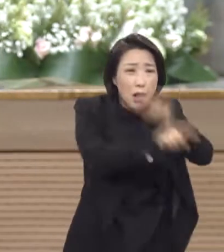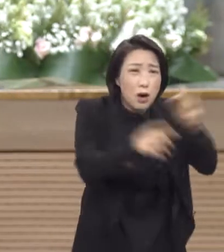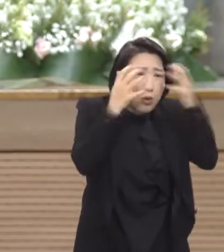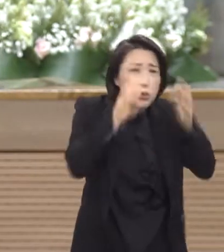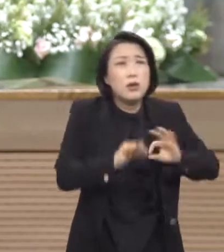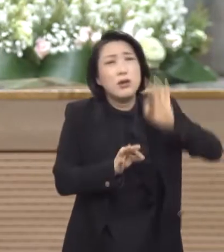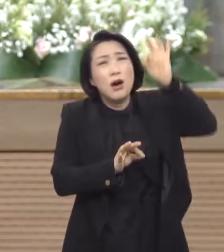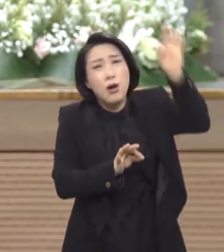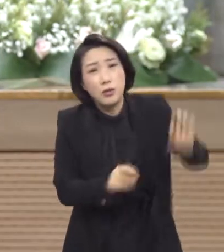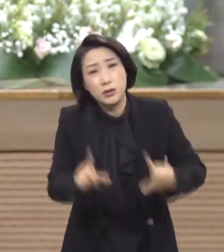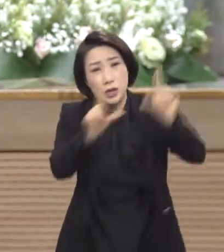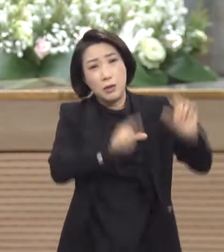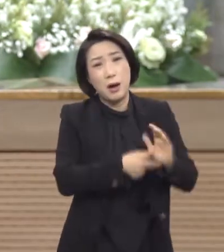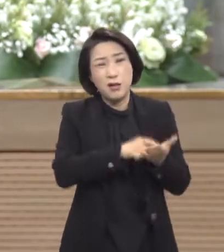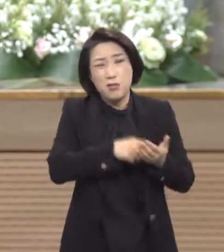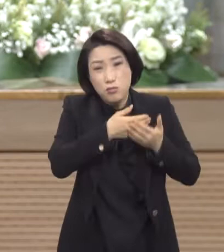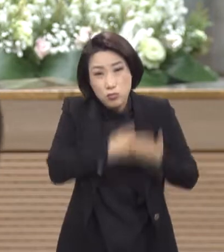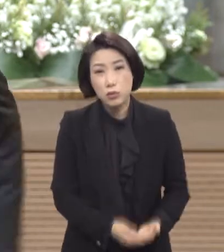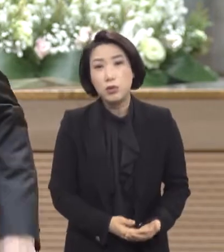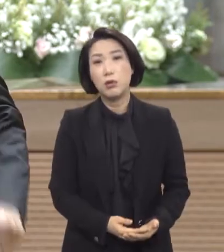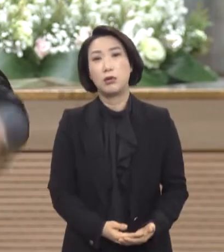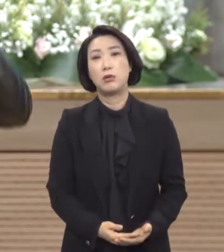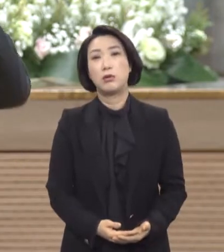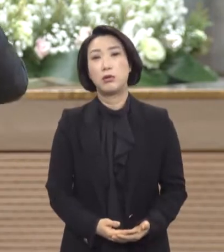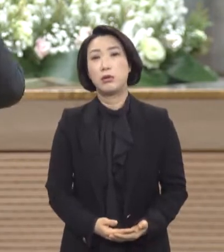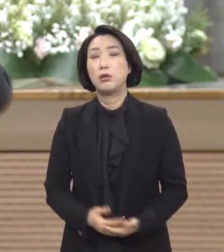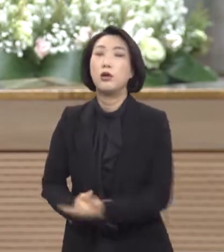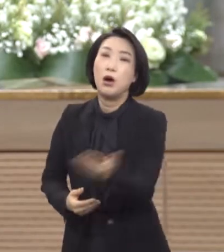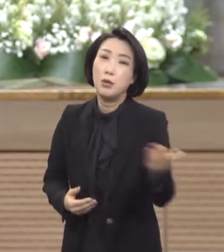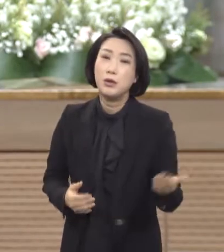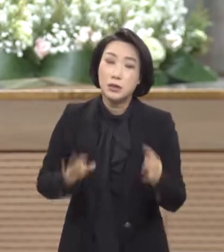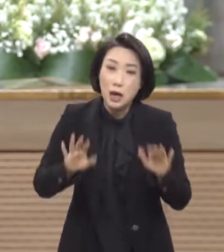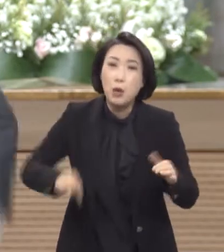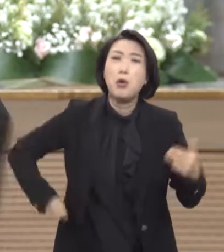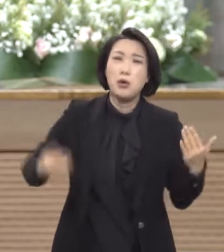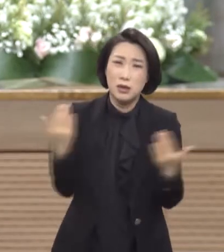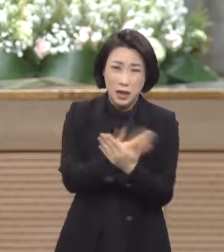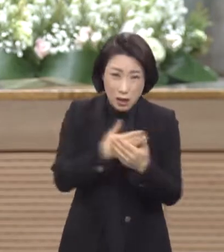영원히 살 만큼 크다라고 할 때 그래서 회개!